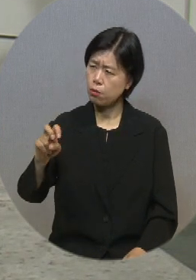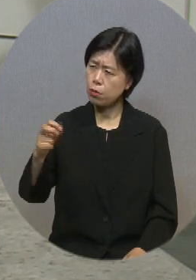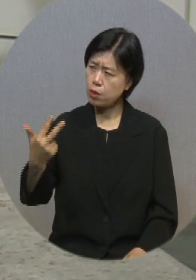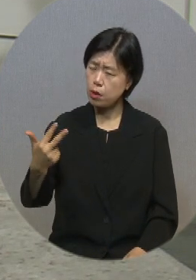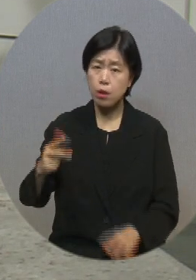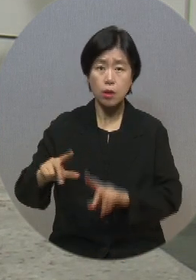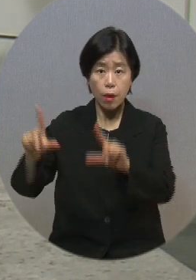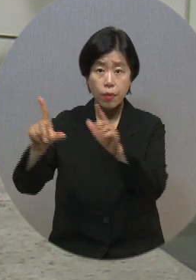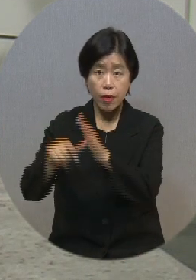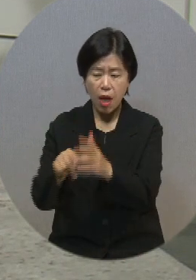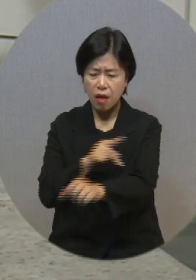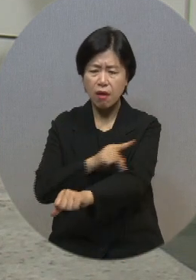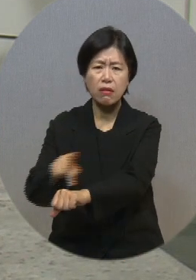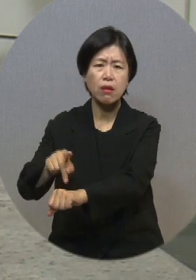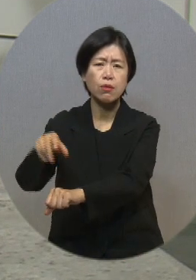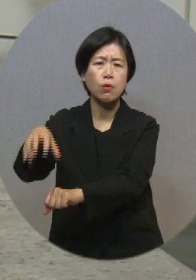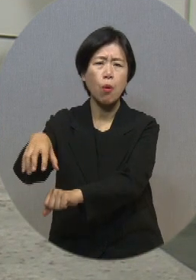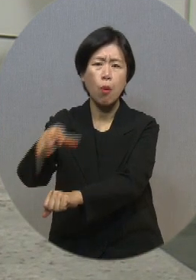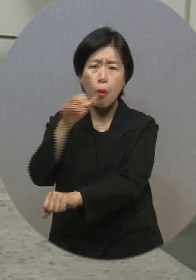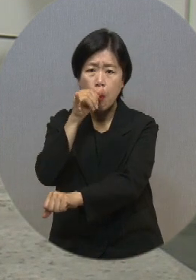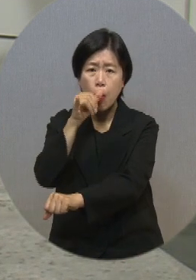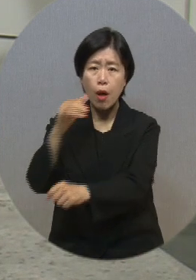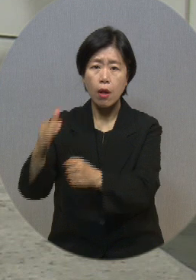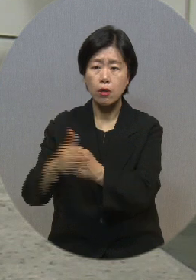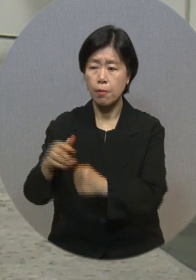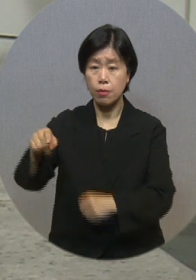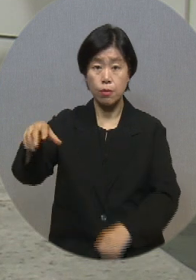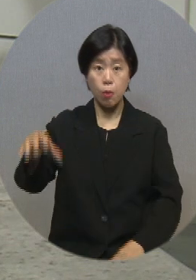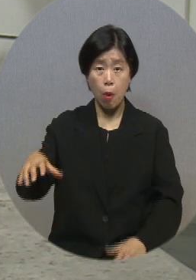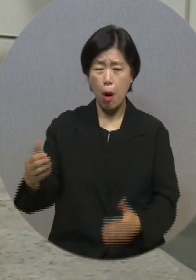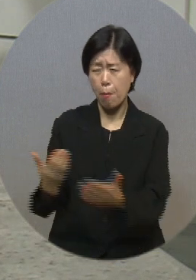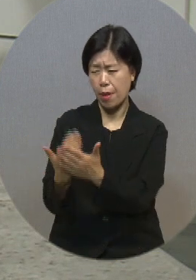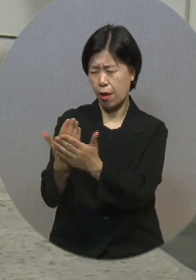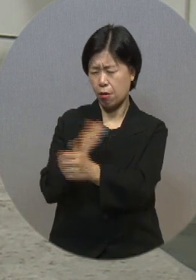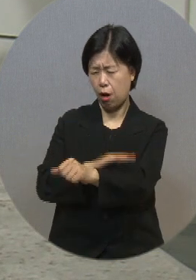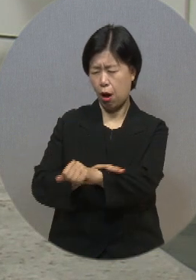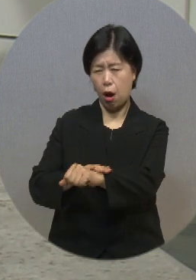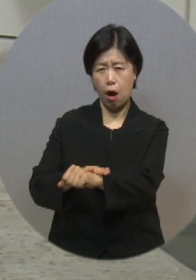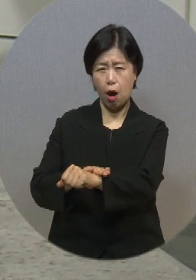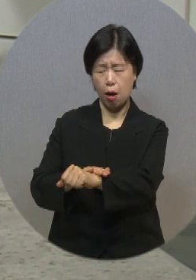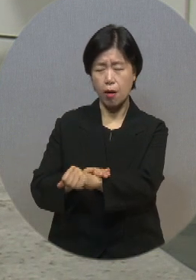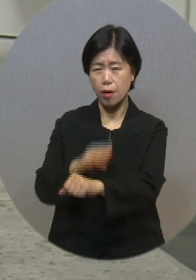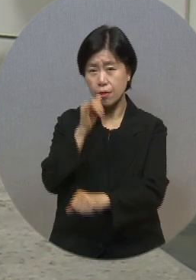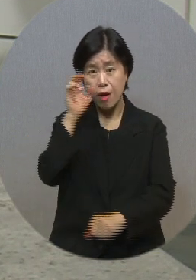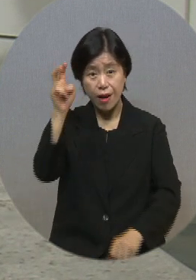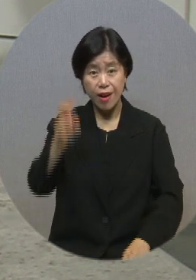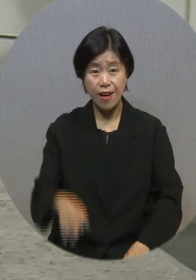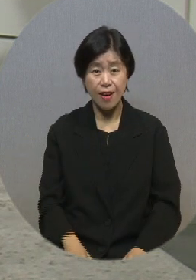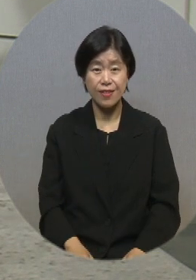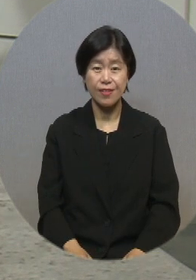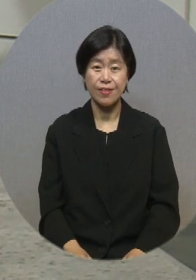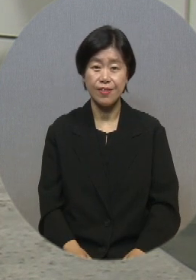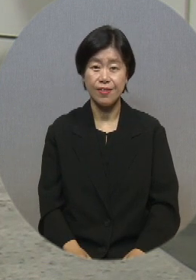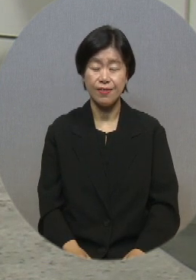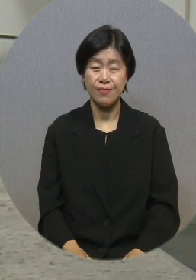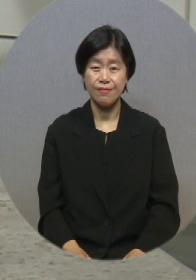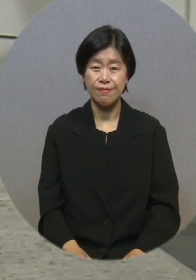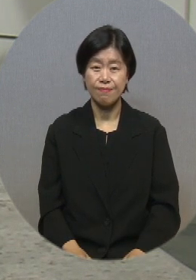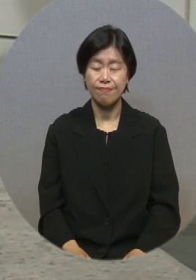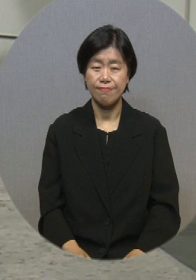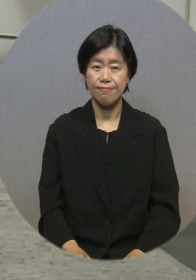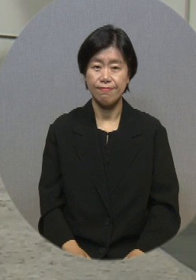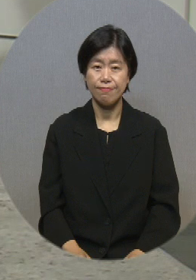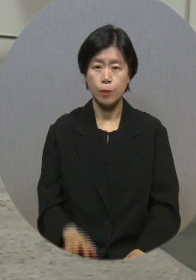네. 지역 발전이 무지하게 지금 잘 되고 있어요. 엄청난 아. 그 예, 정말 발전이 많이 될